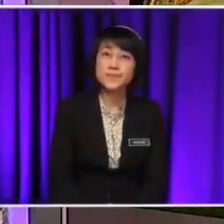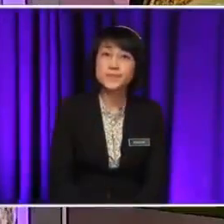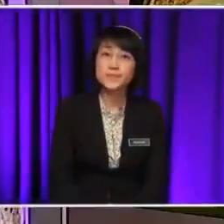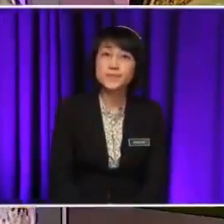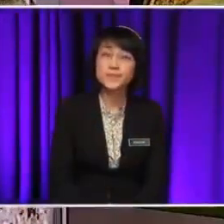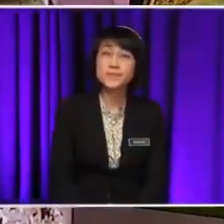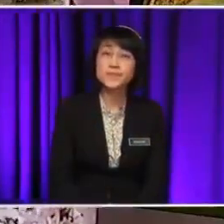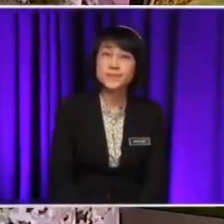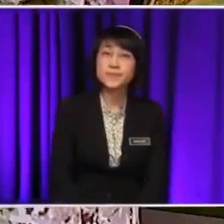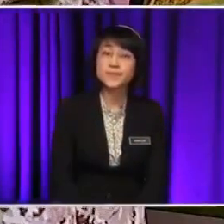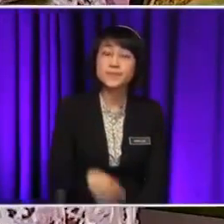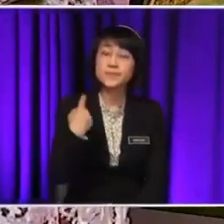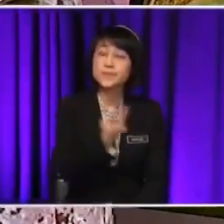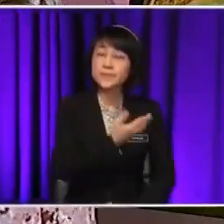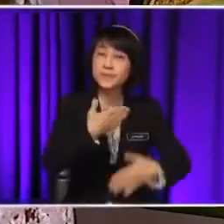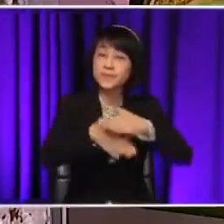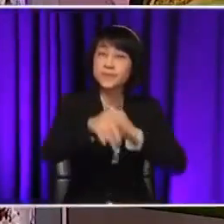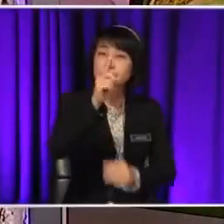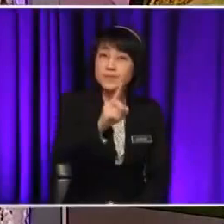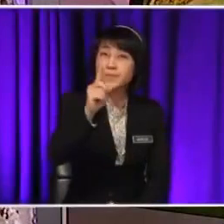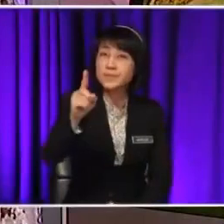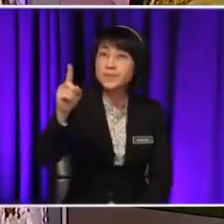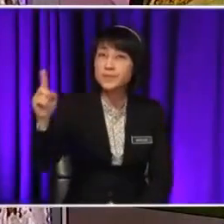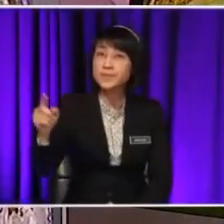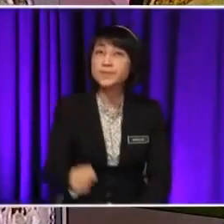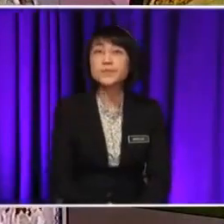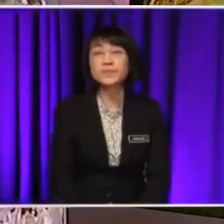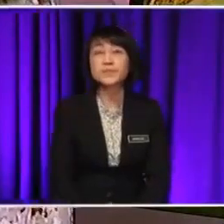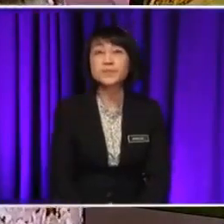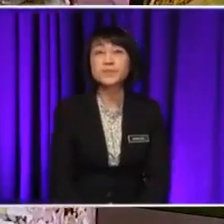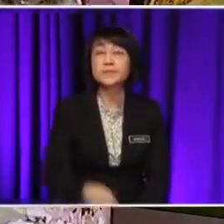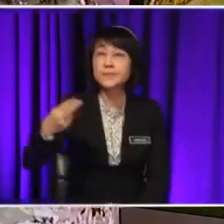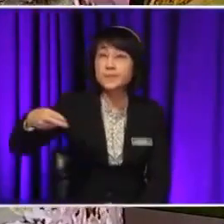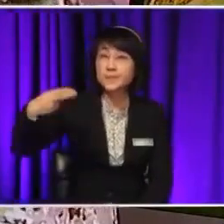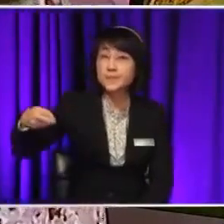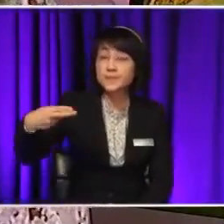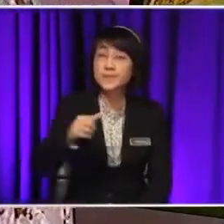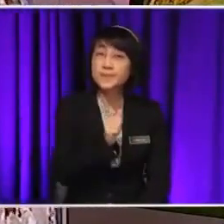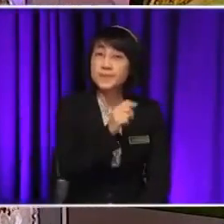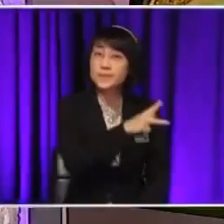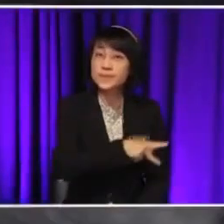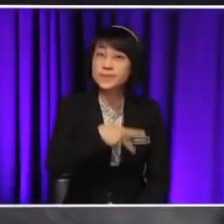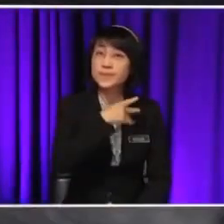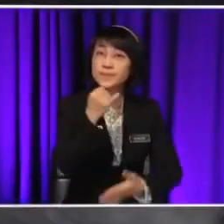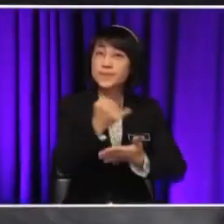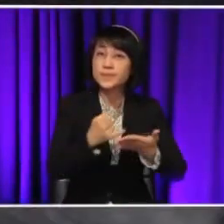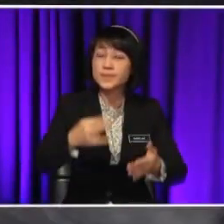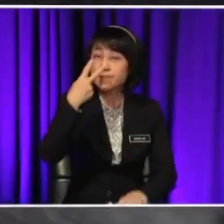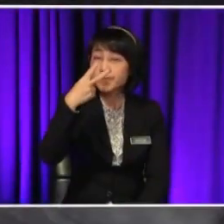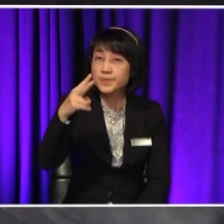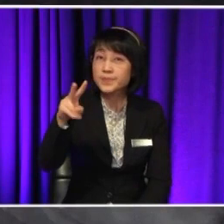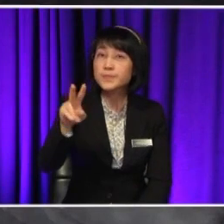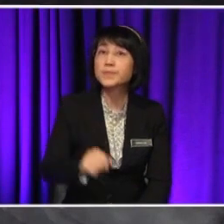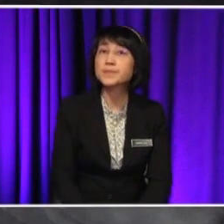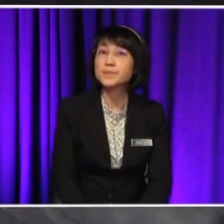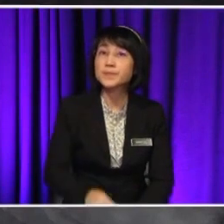persatu mengikut tajuk tersebut. Okey, dalam bidang sejarah dan apresiasi seni visual, okey, yang pertama kita akan